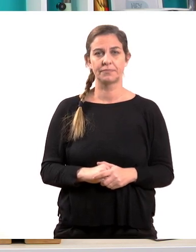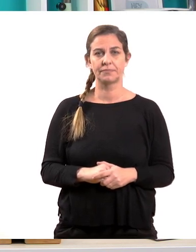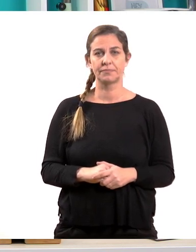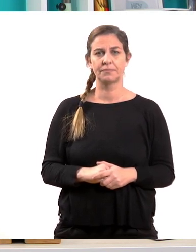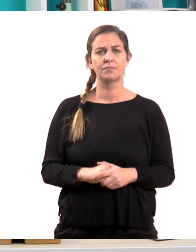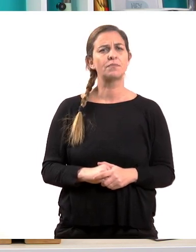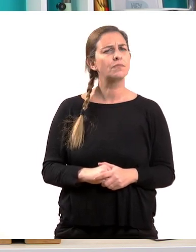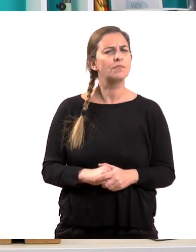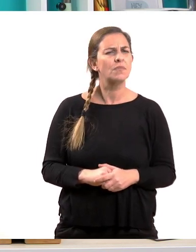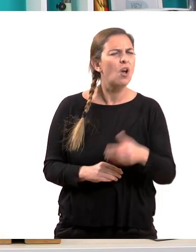Πόσα κιλά είπαμε είναι ο μπαμπάς ελέφαντας?